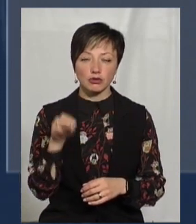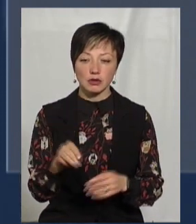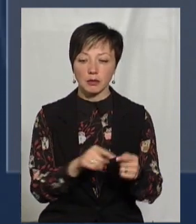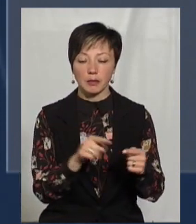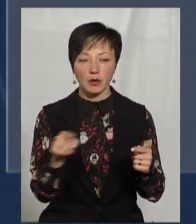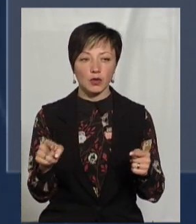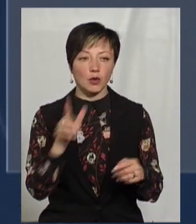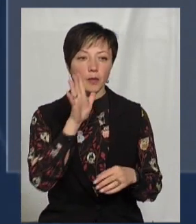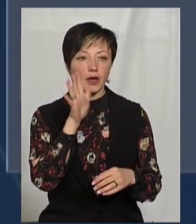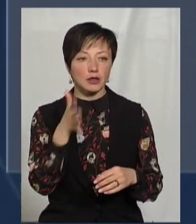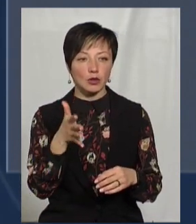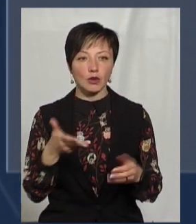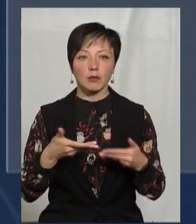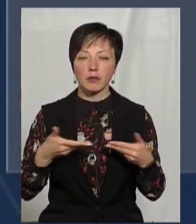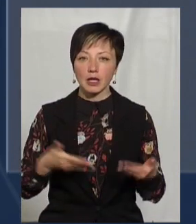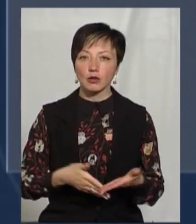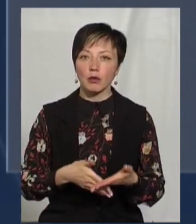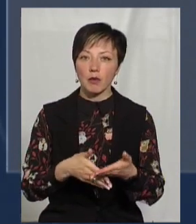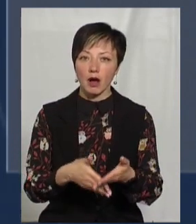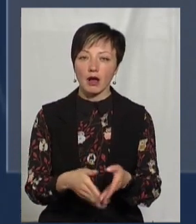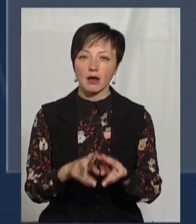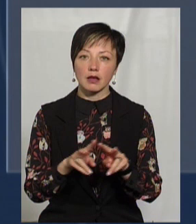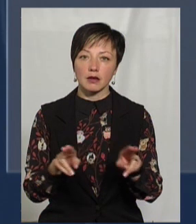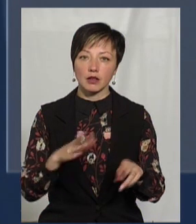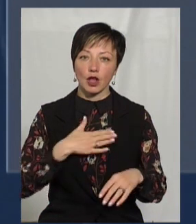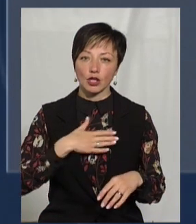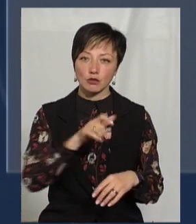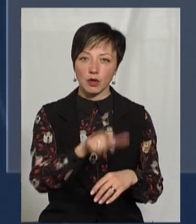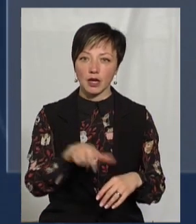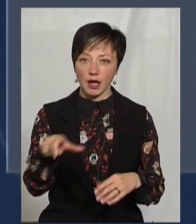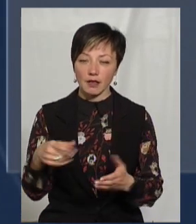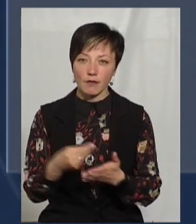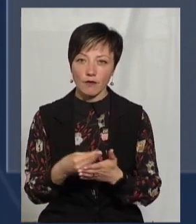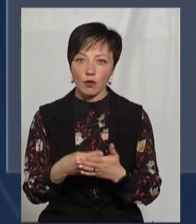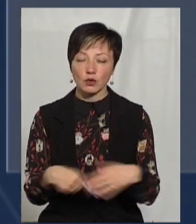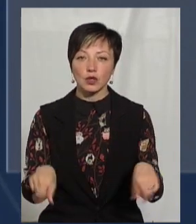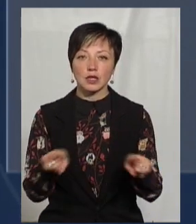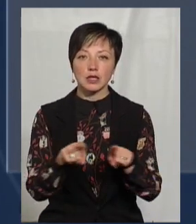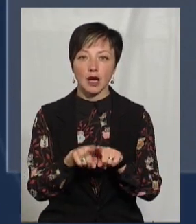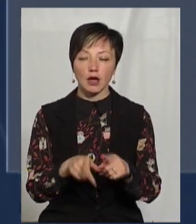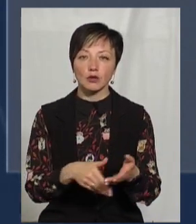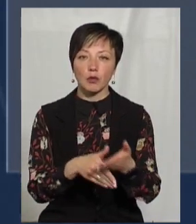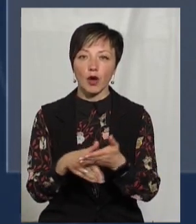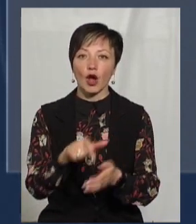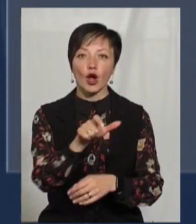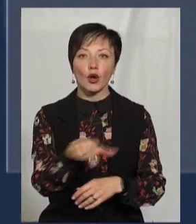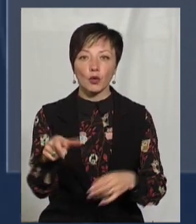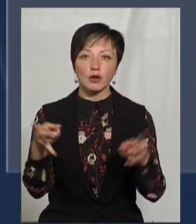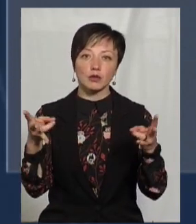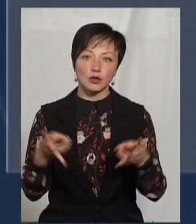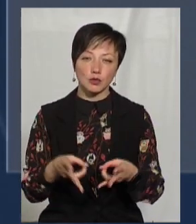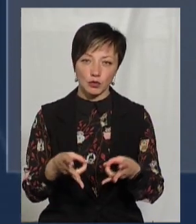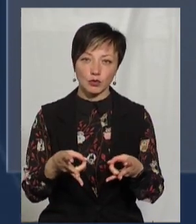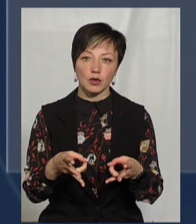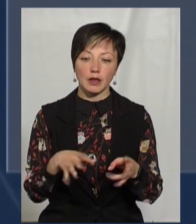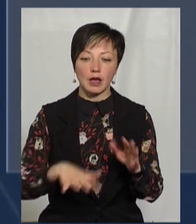протягом 5 років. І ми допомагаємо як і нашим клієнтам фонду, так і допомагаємо людям, які потребують